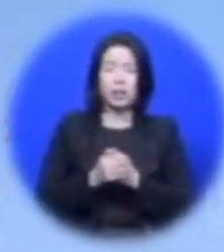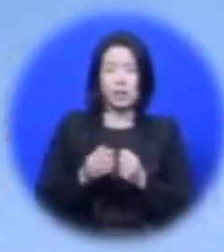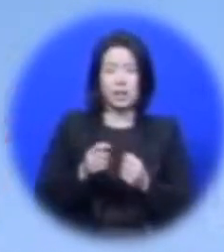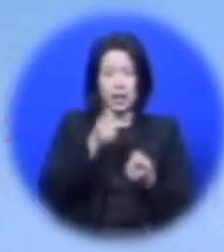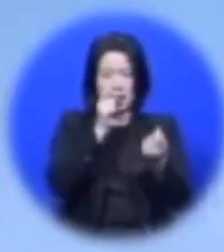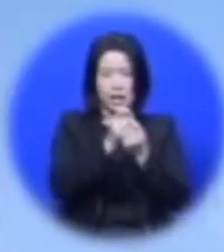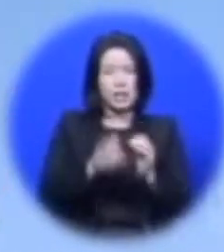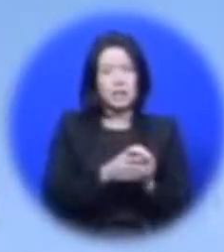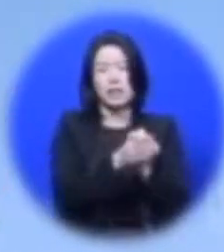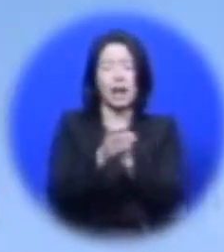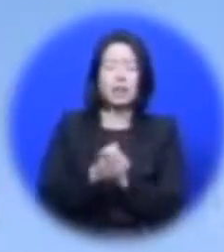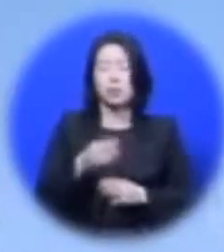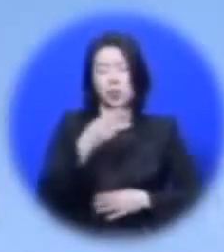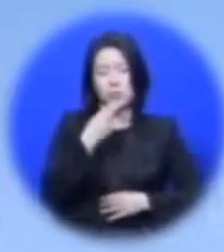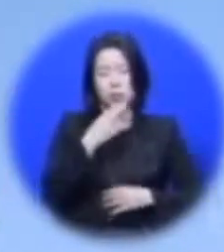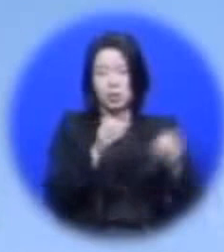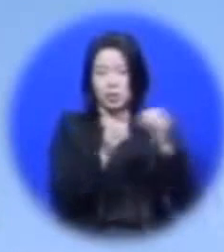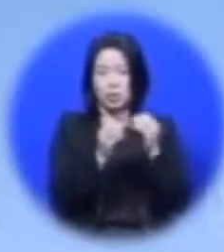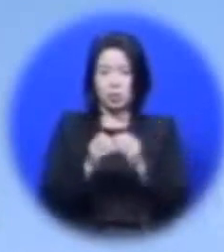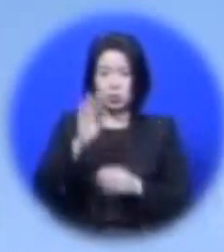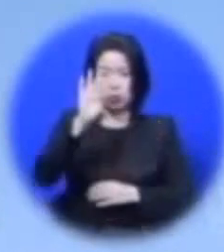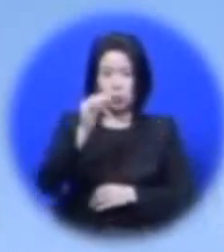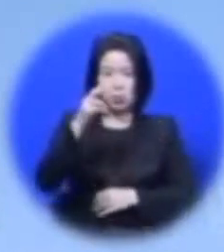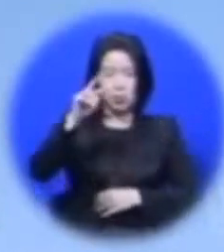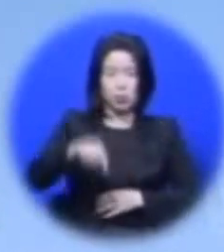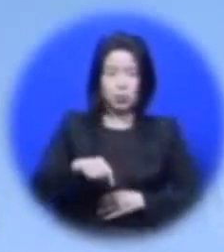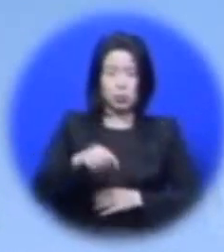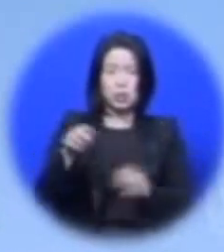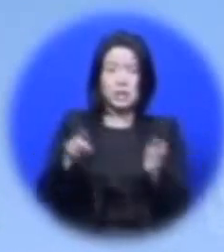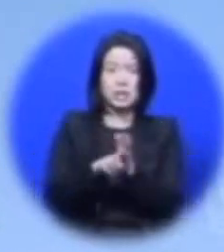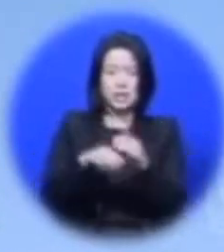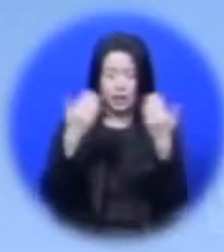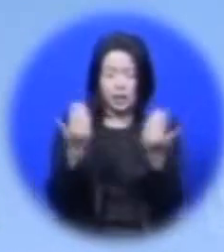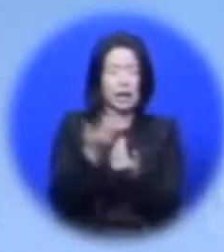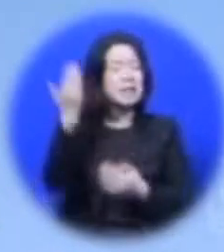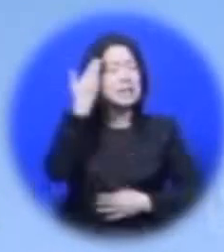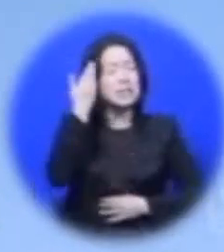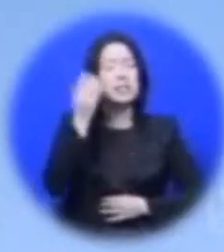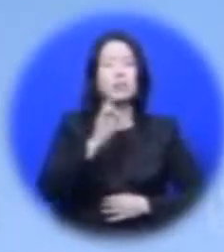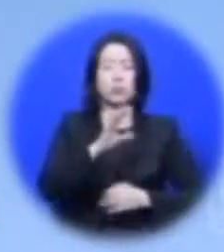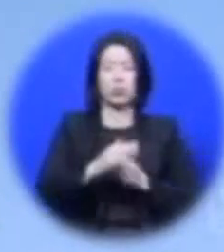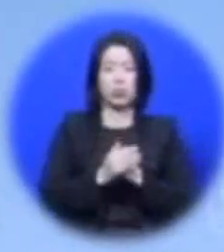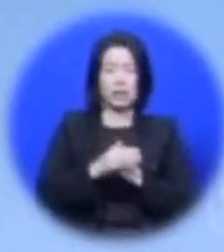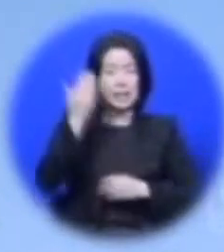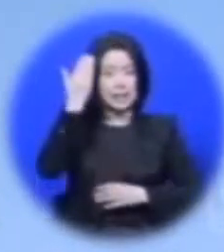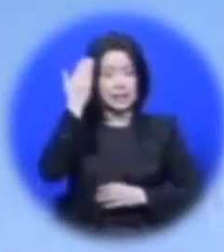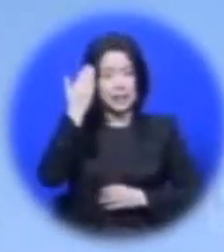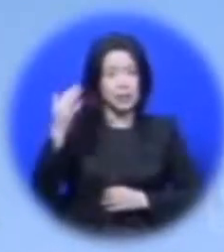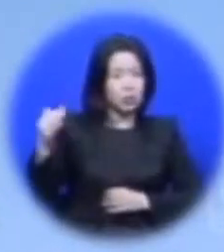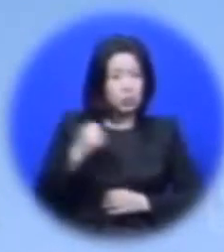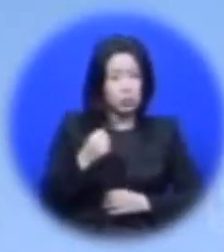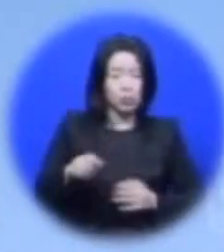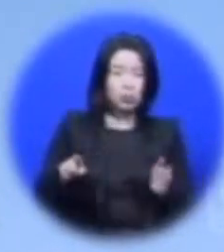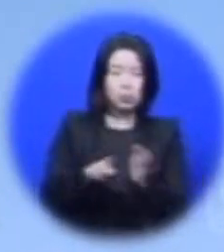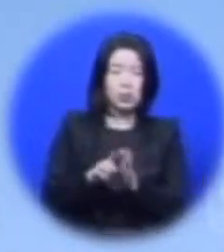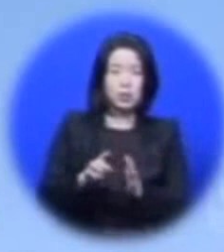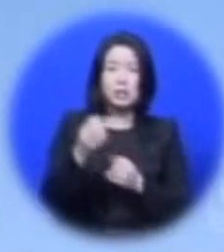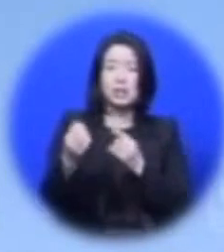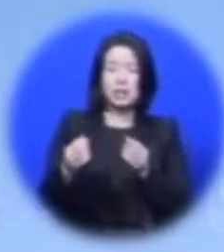사귐이 없는 겁니다. 정통 보수 신앙은 다 지식일 뿐이에요. 지식으로 믿는 신앙은 아무 힘이